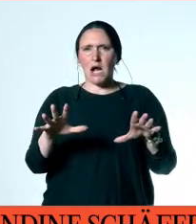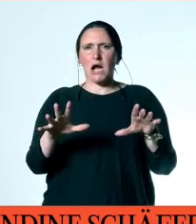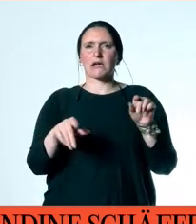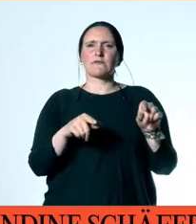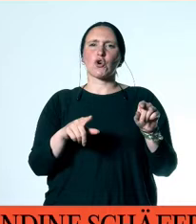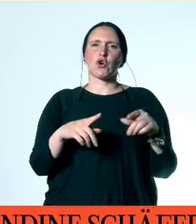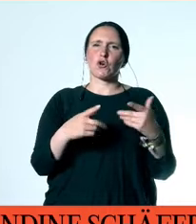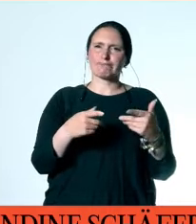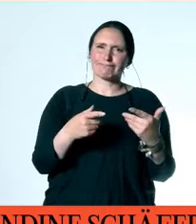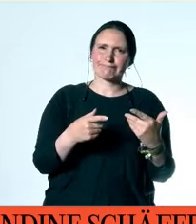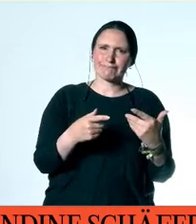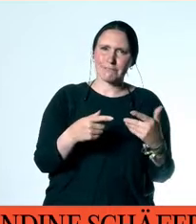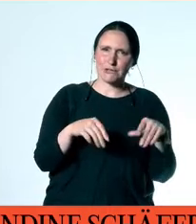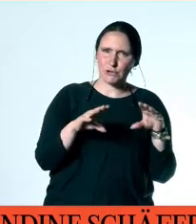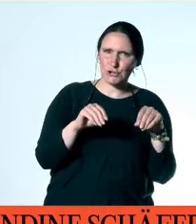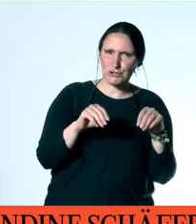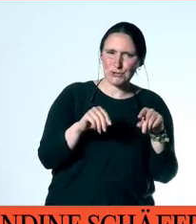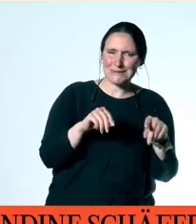unsere Arbeit eine Vielzahl von Medien.